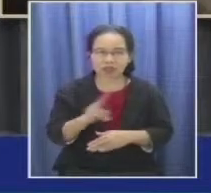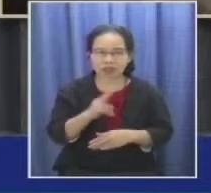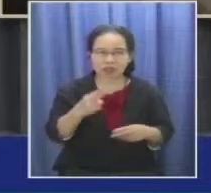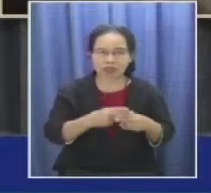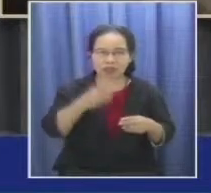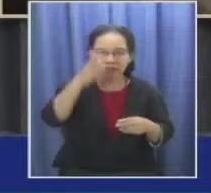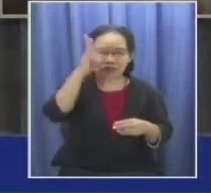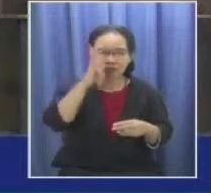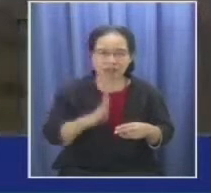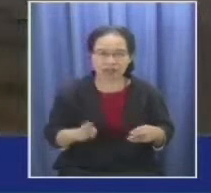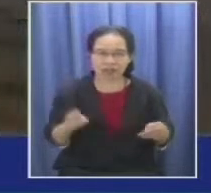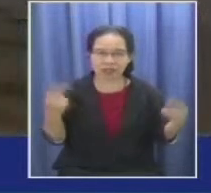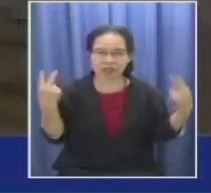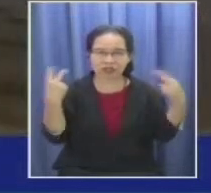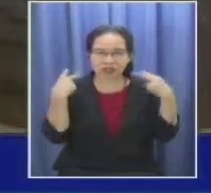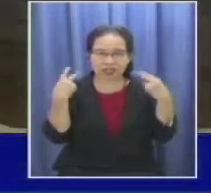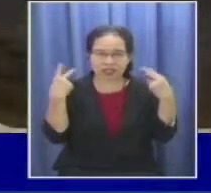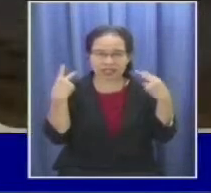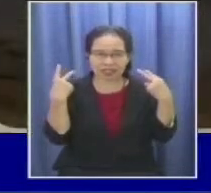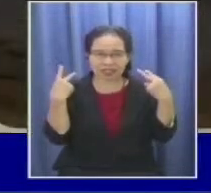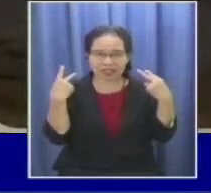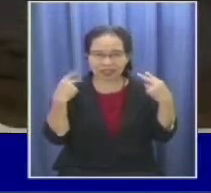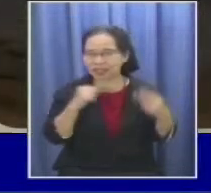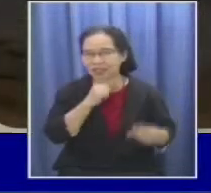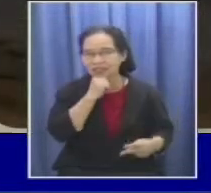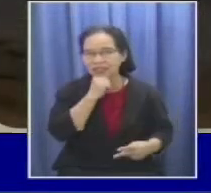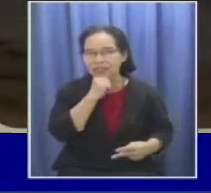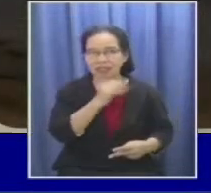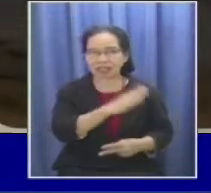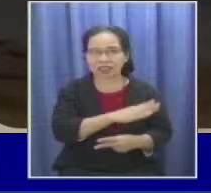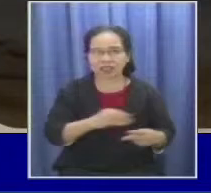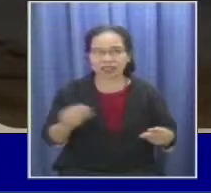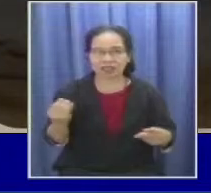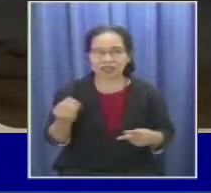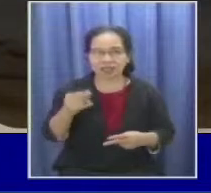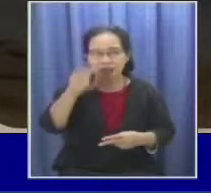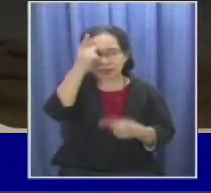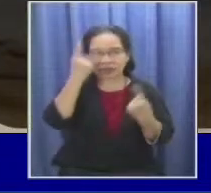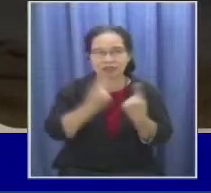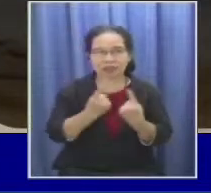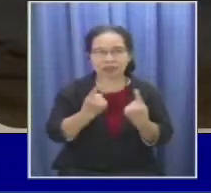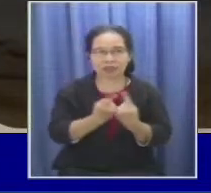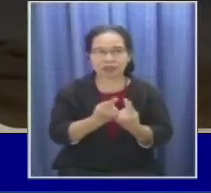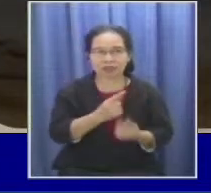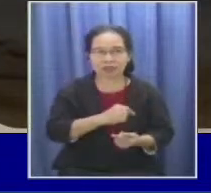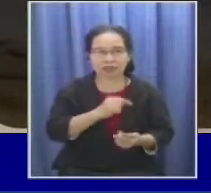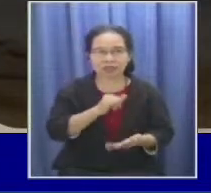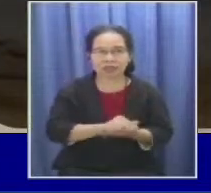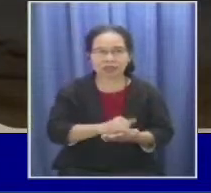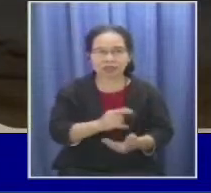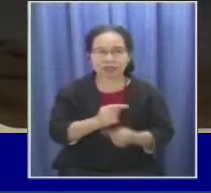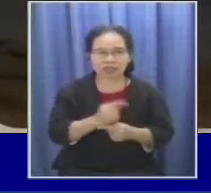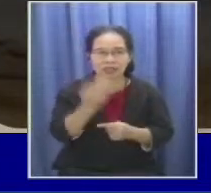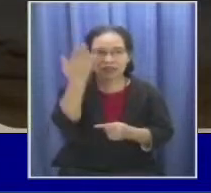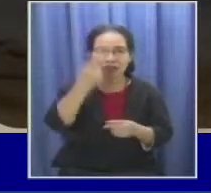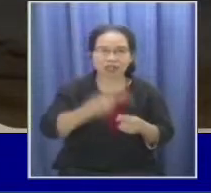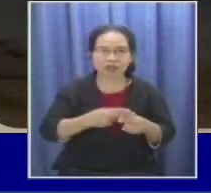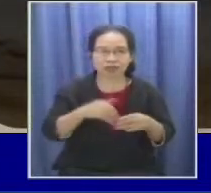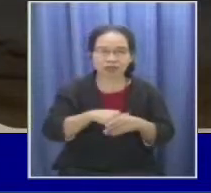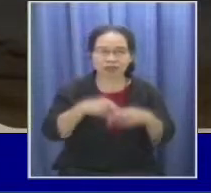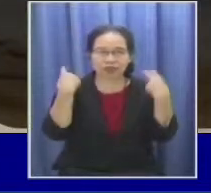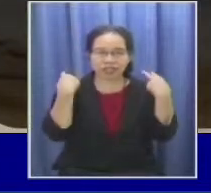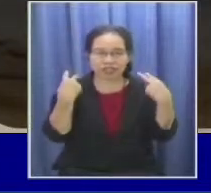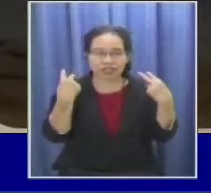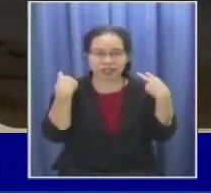ɔno tɔn a bɔhunu obi a wɔkasa no wɔbɔ Nyankopɔn din basabasa bra so ni mfaso wɔ